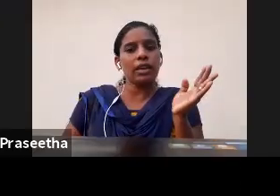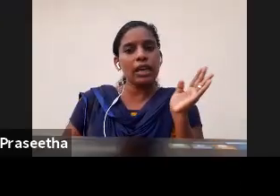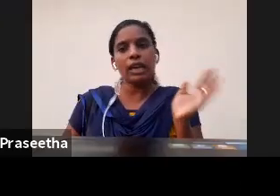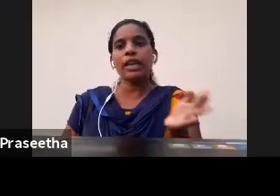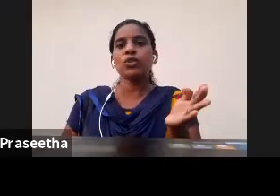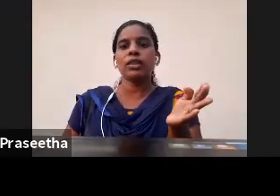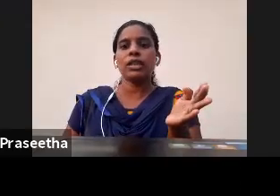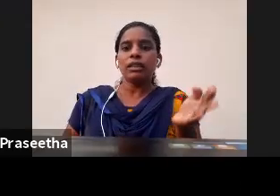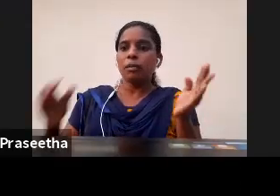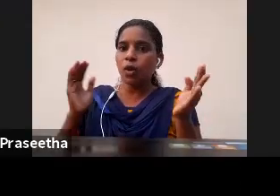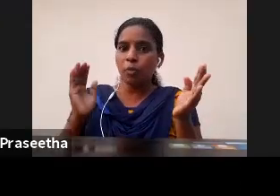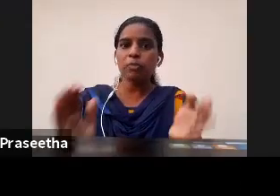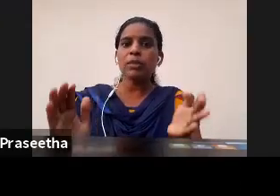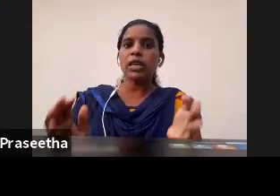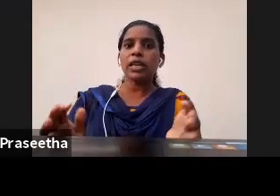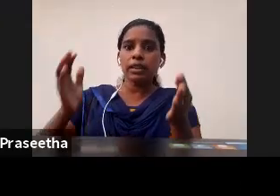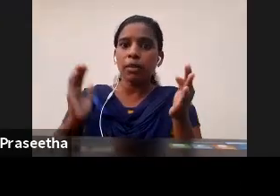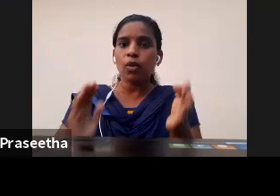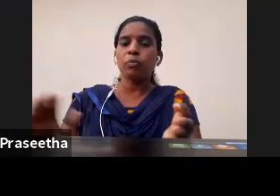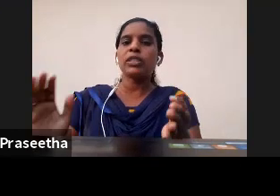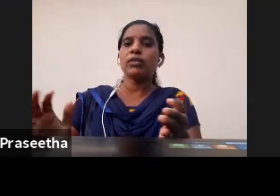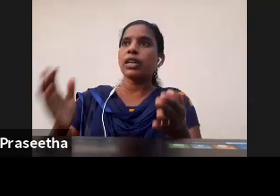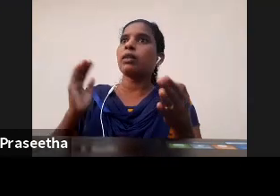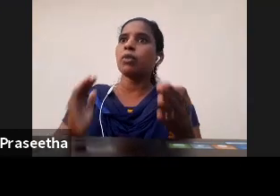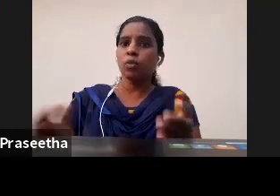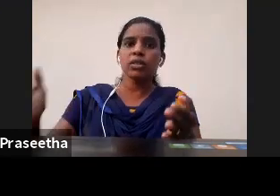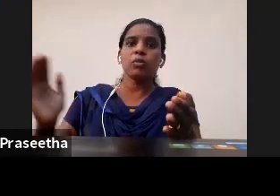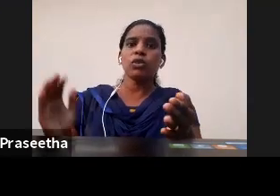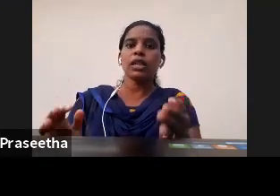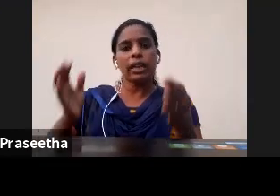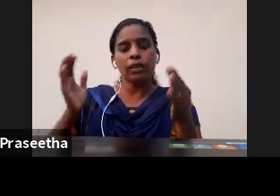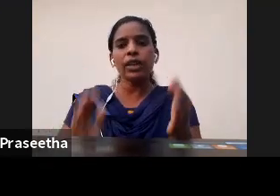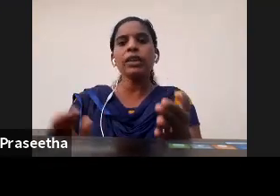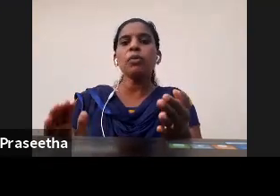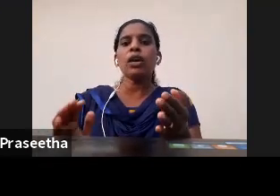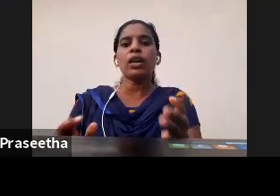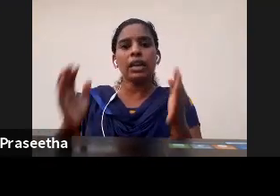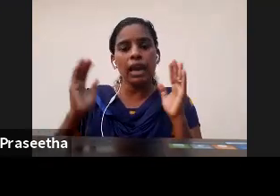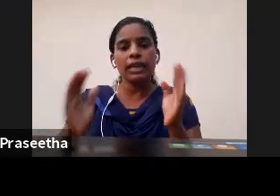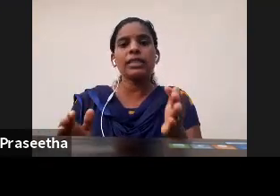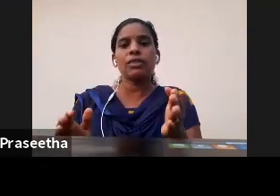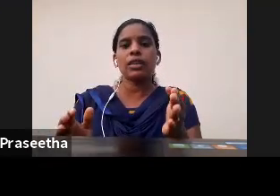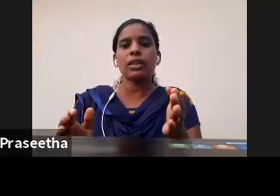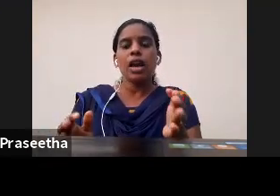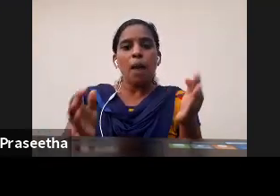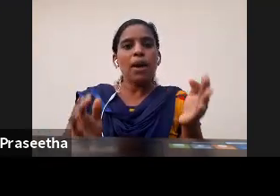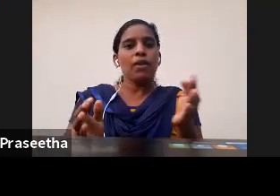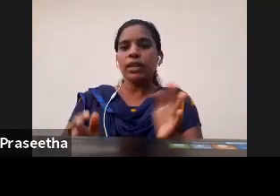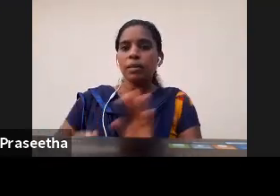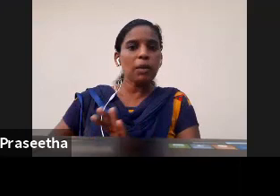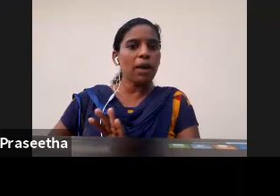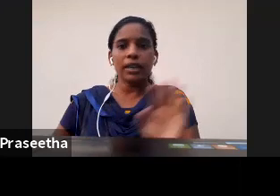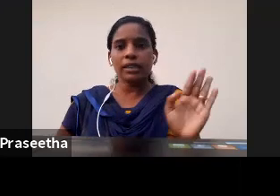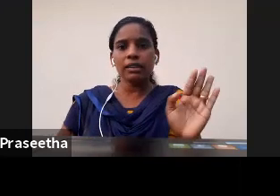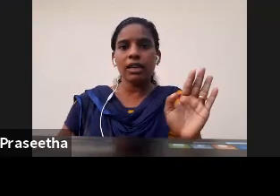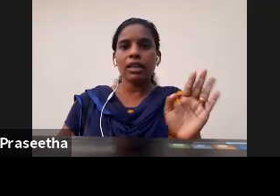അവർക്ക് എല്ലാ റൈറ്റും ഉണ്ട്, നമ്മുടെ ഒപ്പം സംസാരിക്കാൻ, നമ്മുടെ ഒപ്പം ജീവിക്കാൻ, നമ്മുടെ ഒപ്പം സമൂഹത്തിലേക്ക് എവിടെയും പോകാനുള്ള റൈറ്റ് അവർക്കുണ്ട്. അപ്പൊ അവരെ